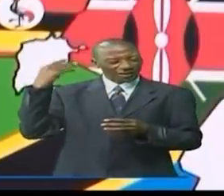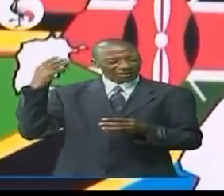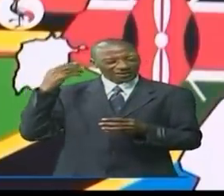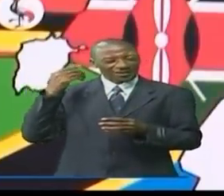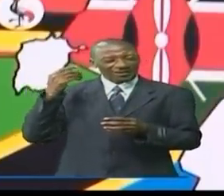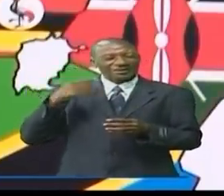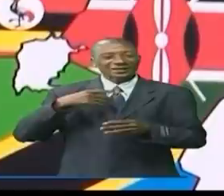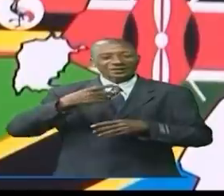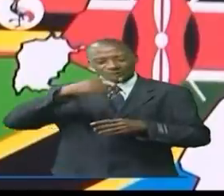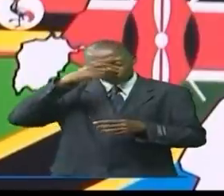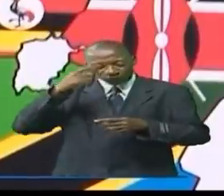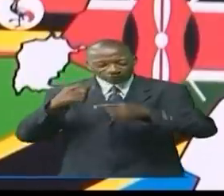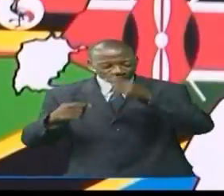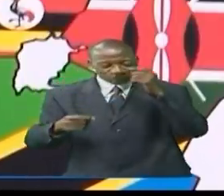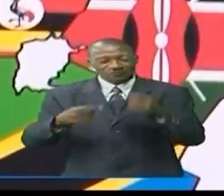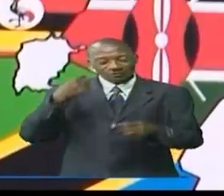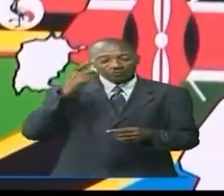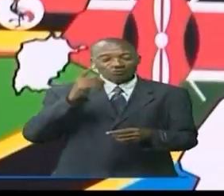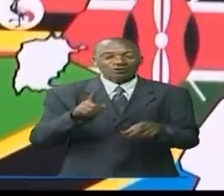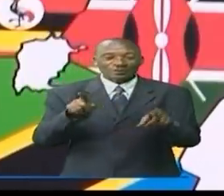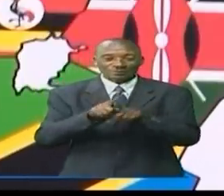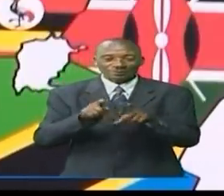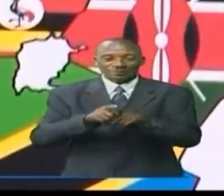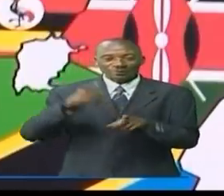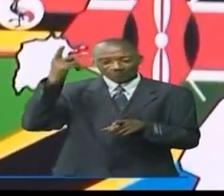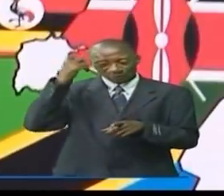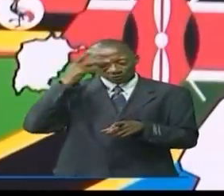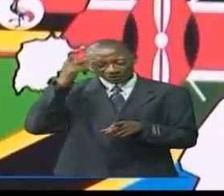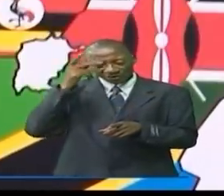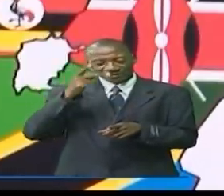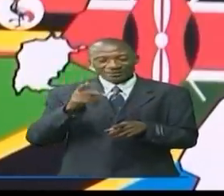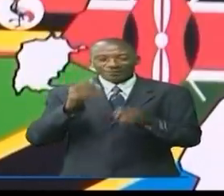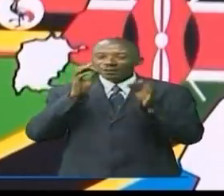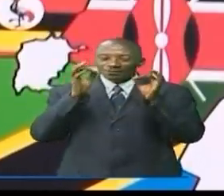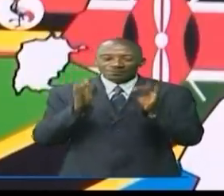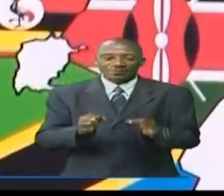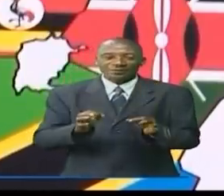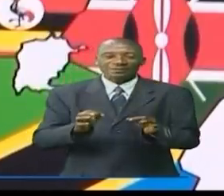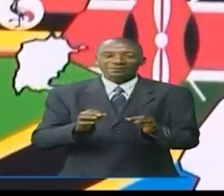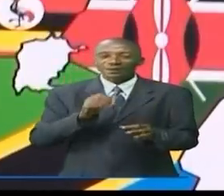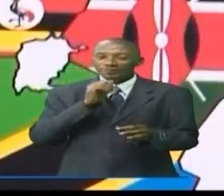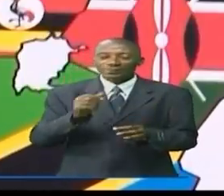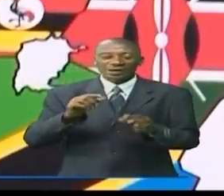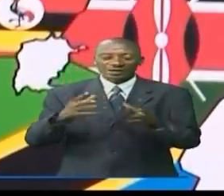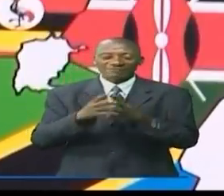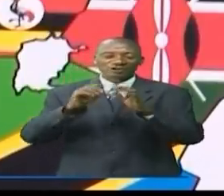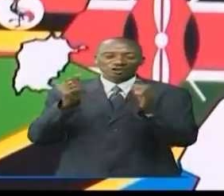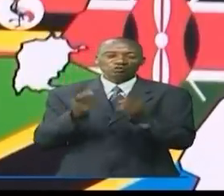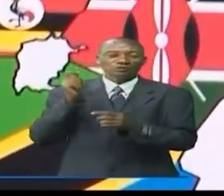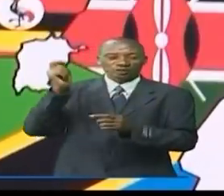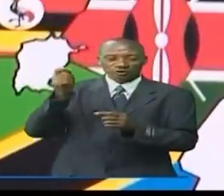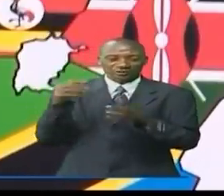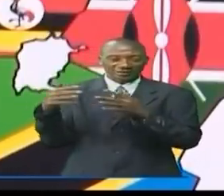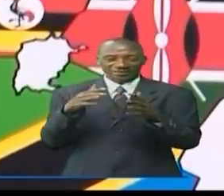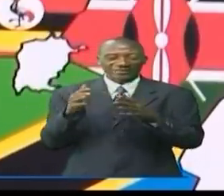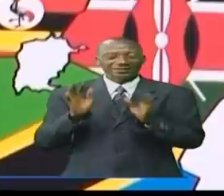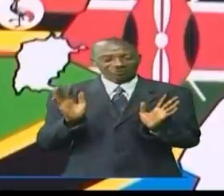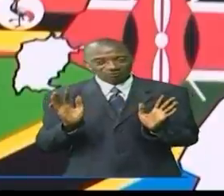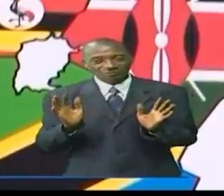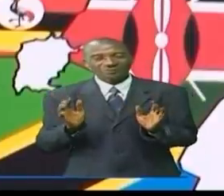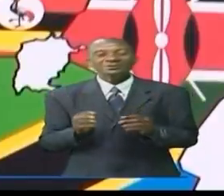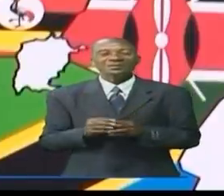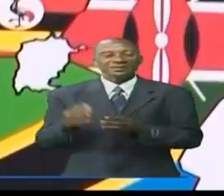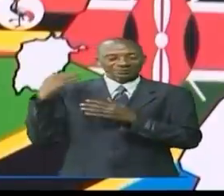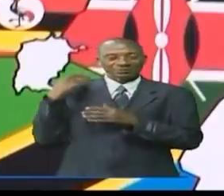par une lutte politique et nous par une lutte armée. » Fin de citation. Ils l'ont même félicité pour l'intégration de la RDC à